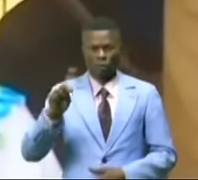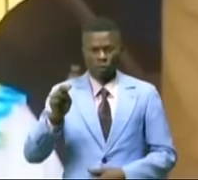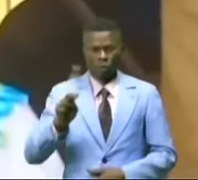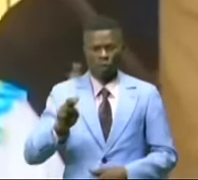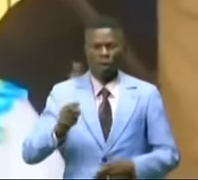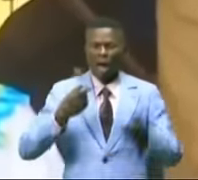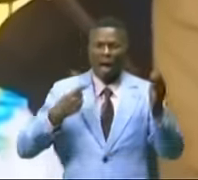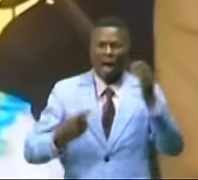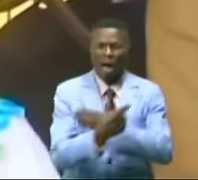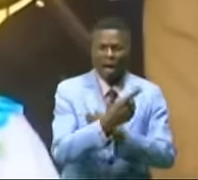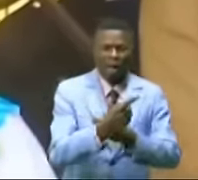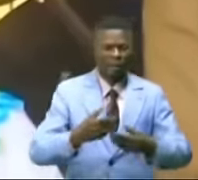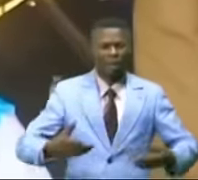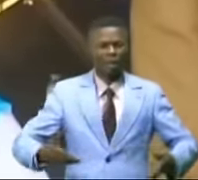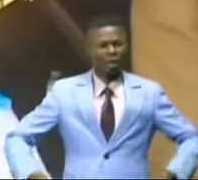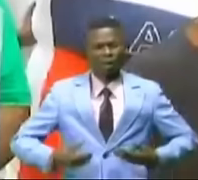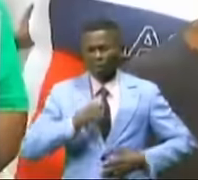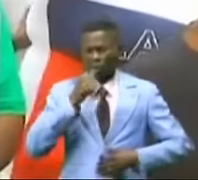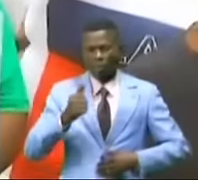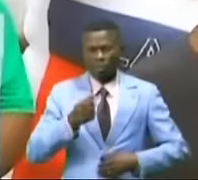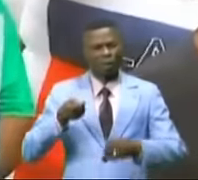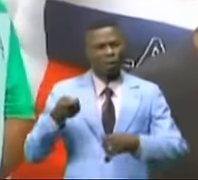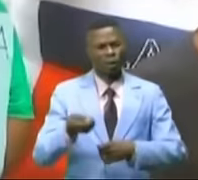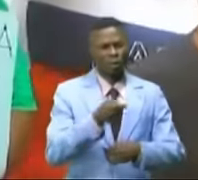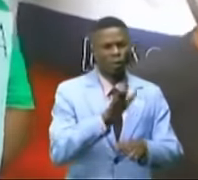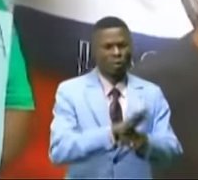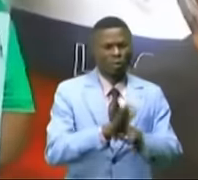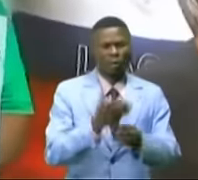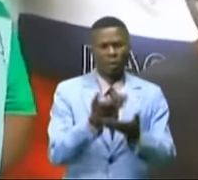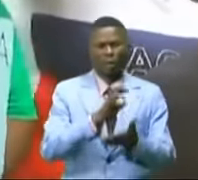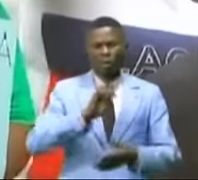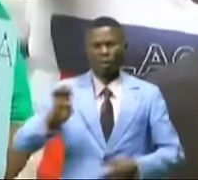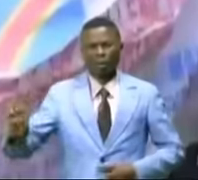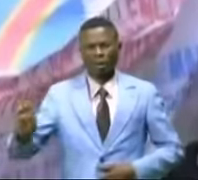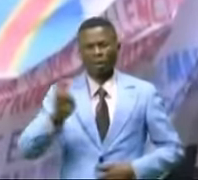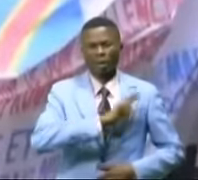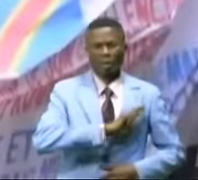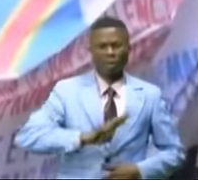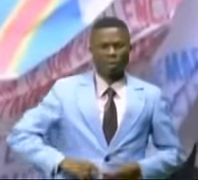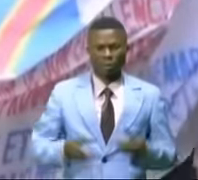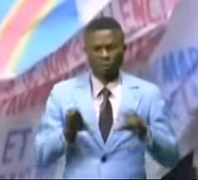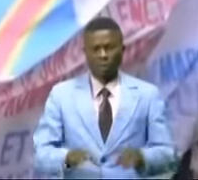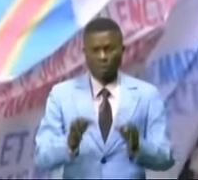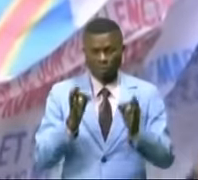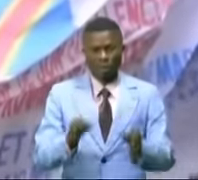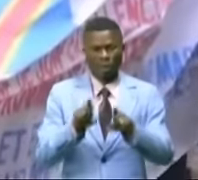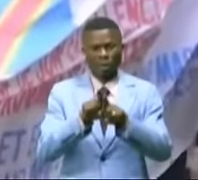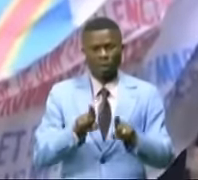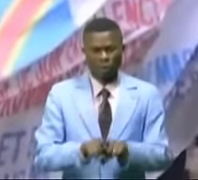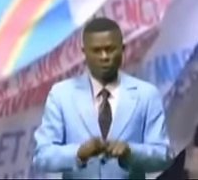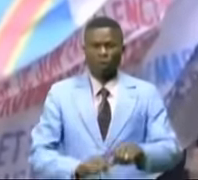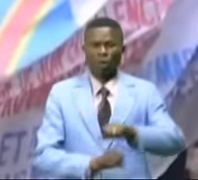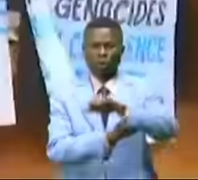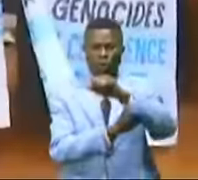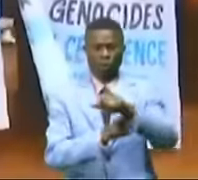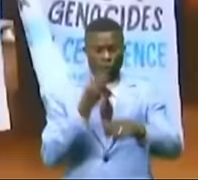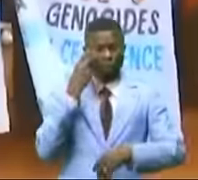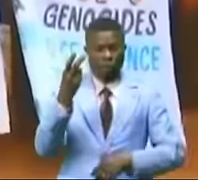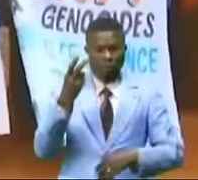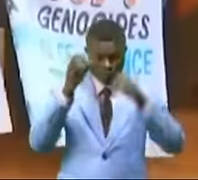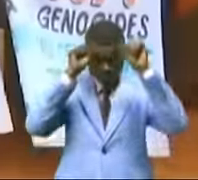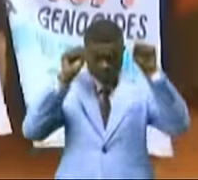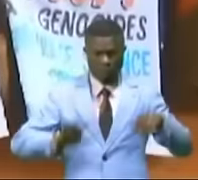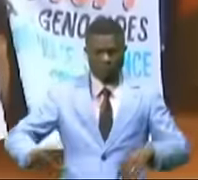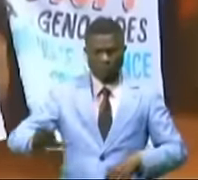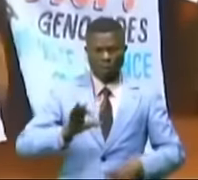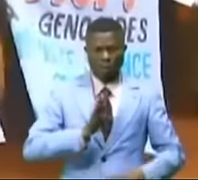condamner les atrocités et tueries à l'est de la République démocratique du Congo. mais également soutenir la vision du chef de